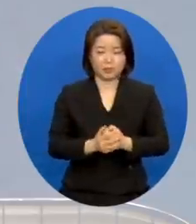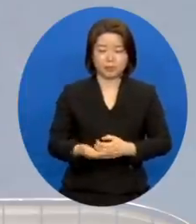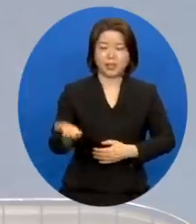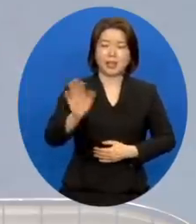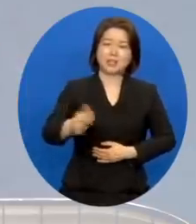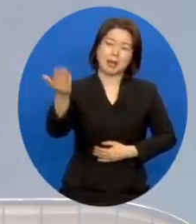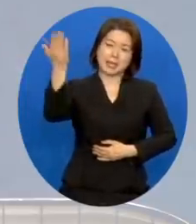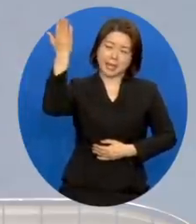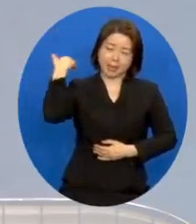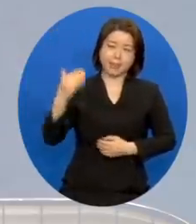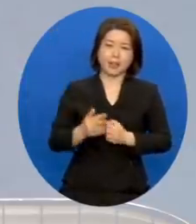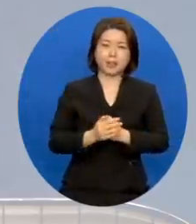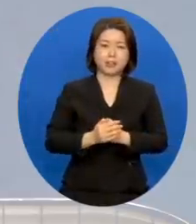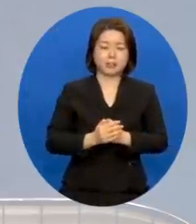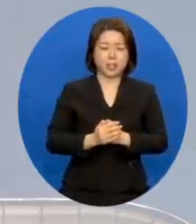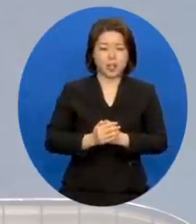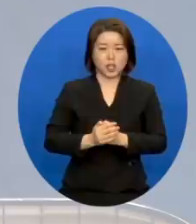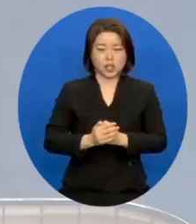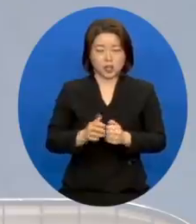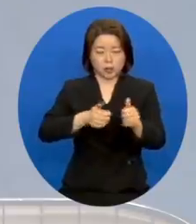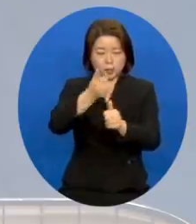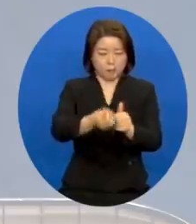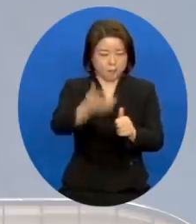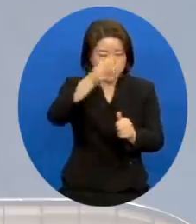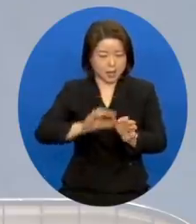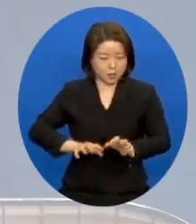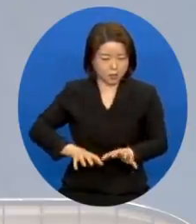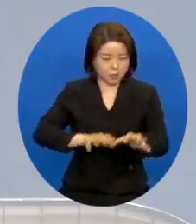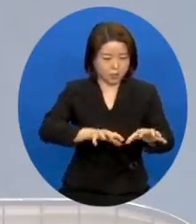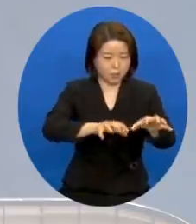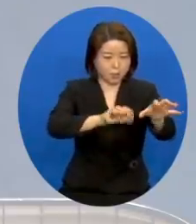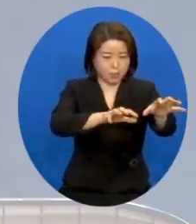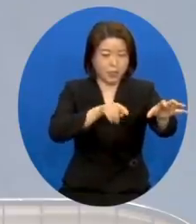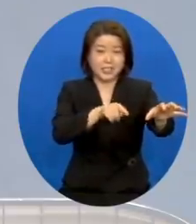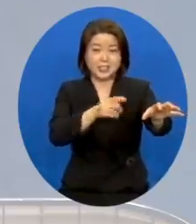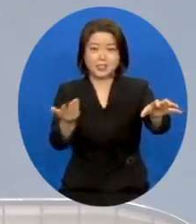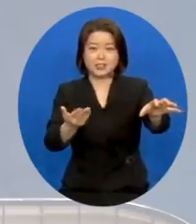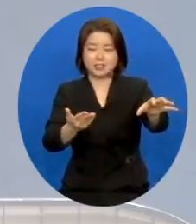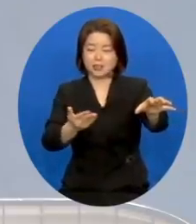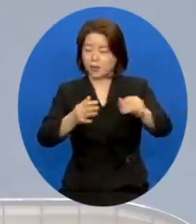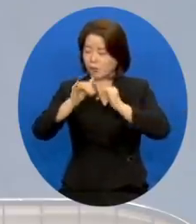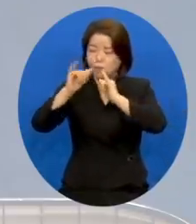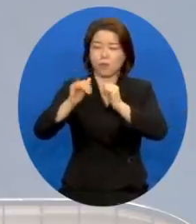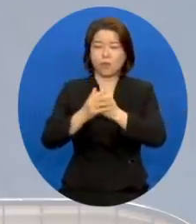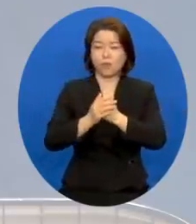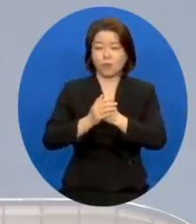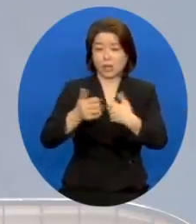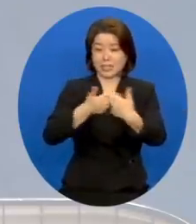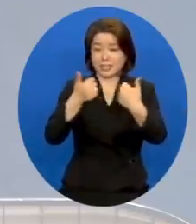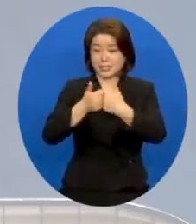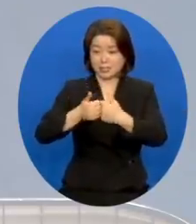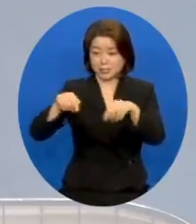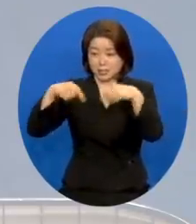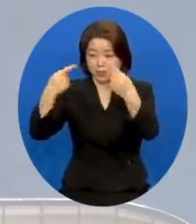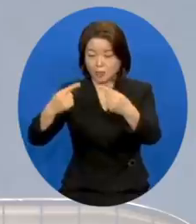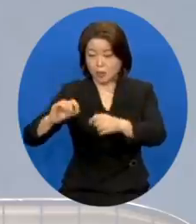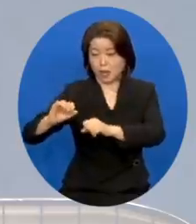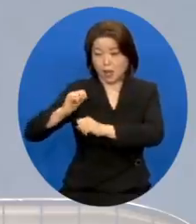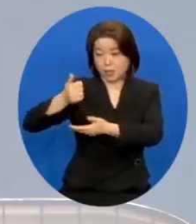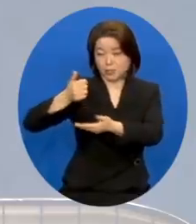당시로서는 대단한 일이었어요 전쟁을 나간 장군이 승리했습니다 그러면 이제